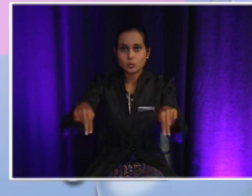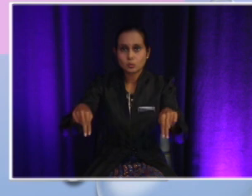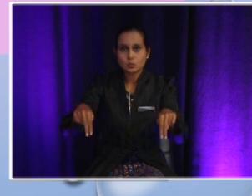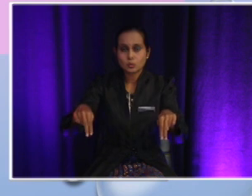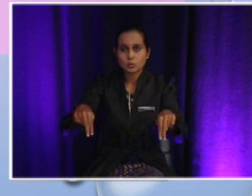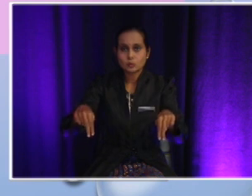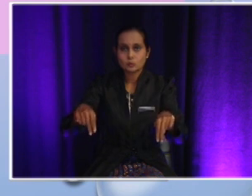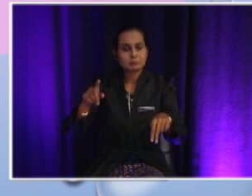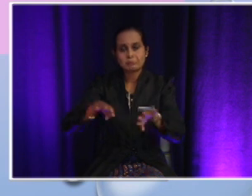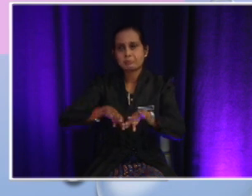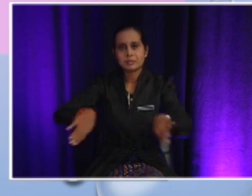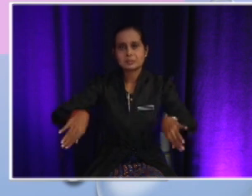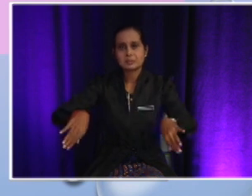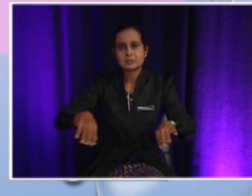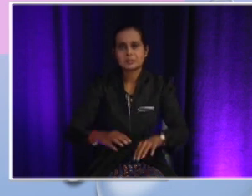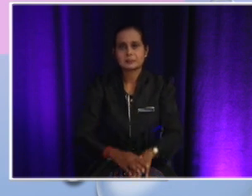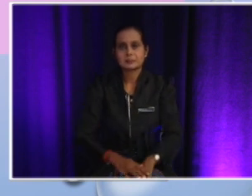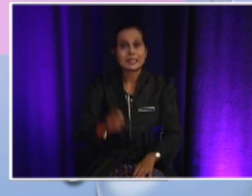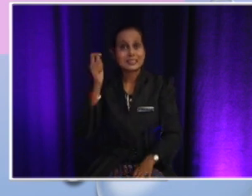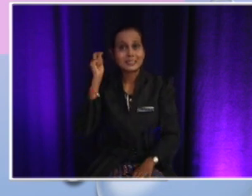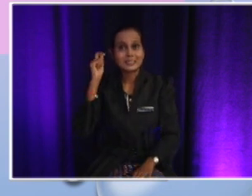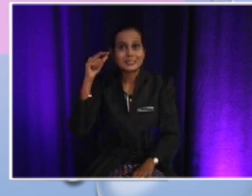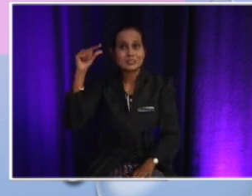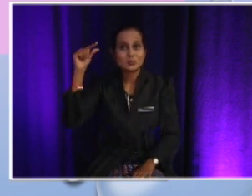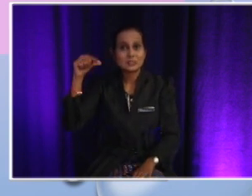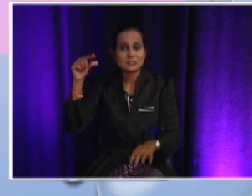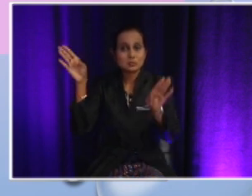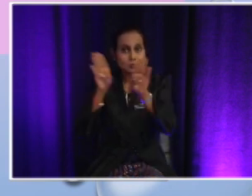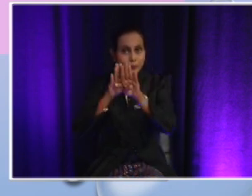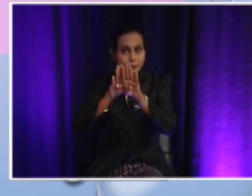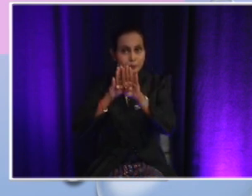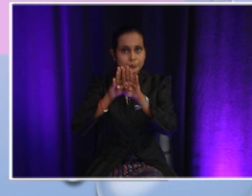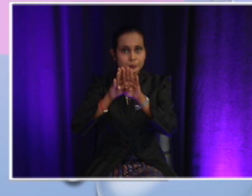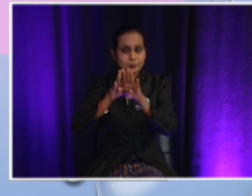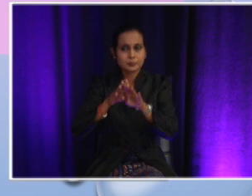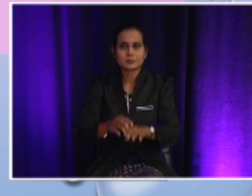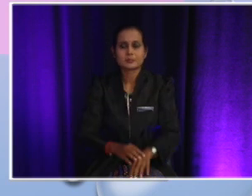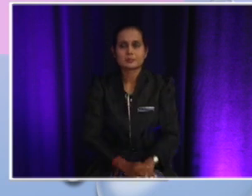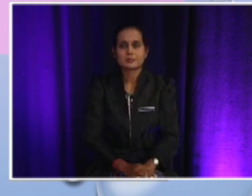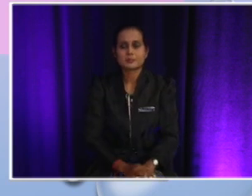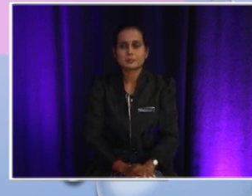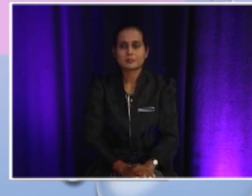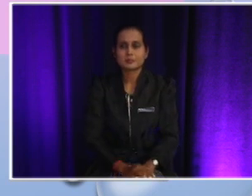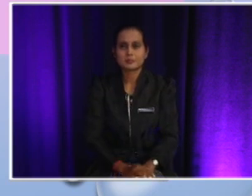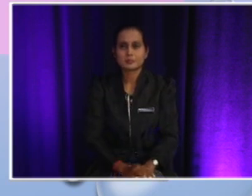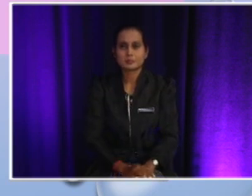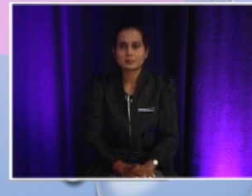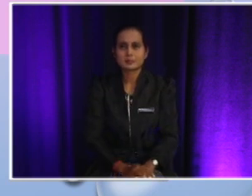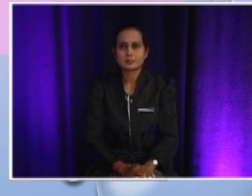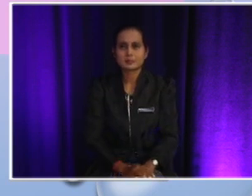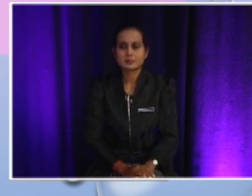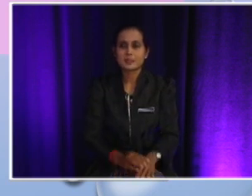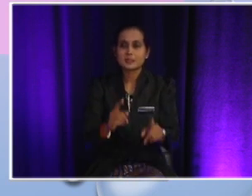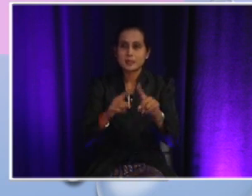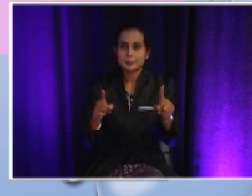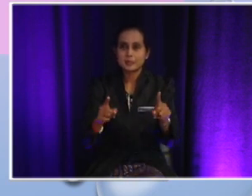tu dah berbeza. Tadi suis tertutup, kan? Suis tertutup tadi adalah untuk mengukur voltan, yang melalui beban yang tersebut.